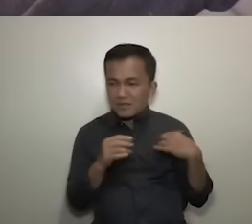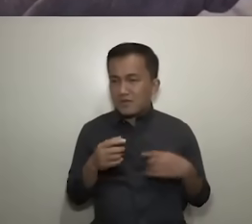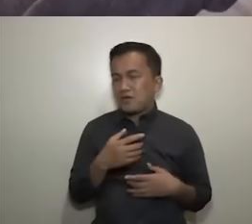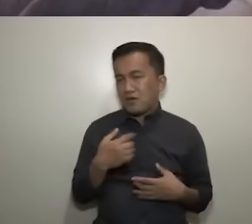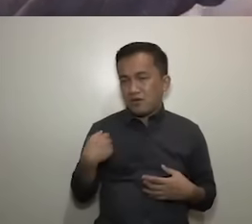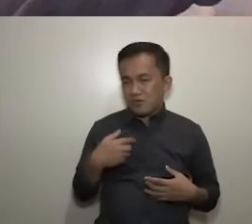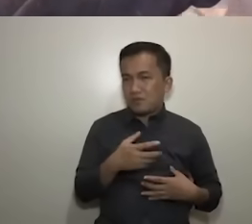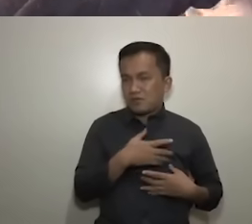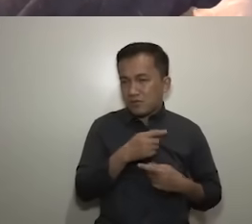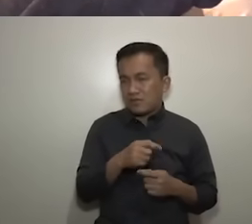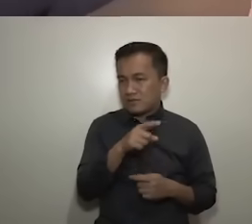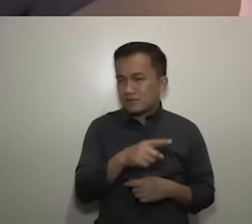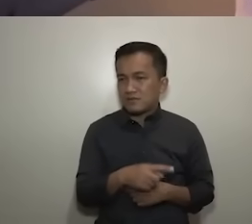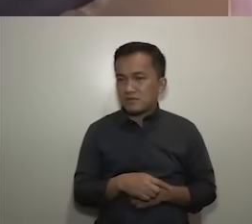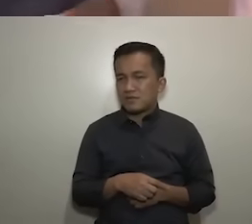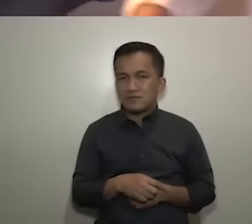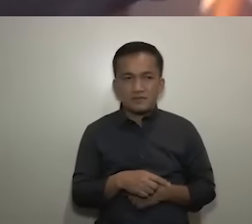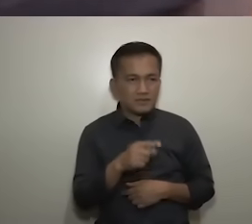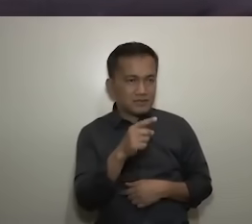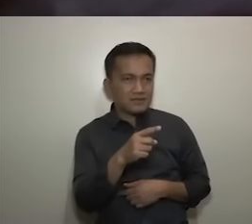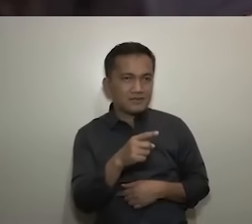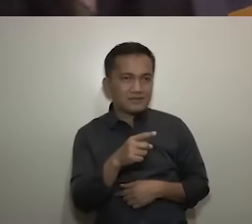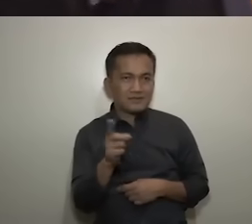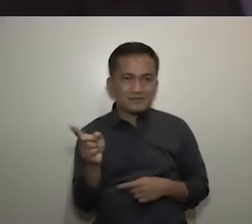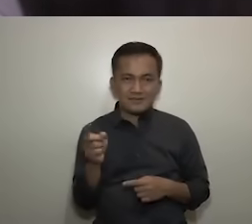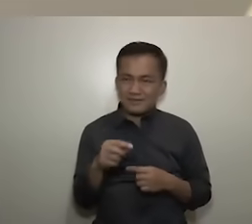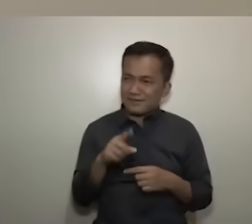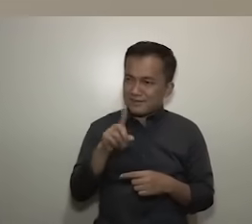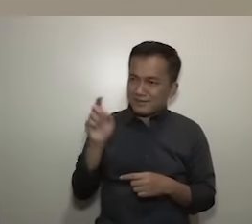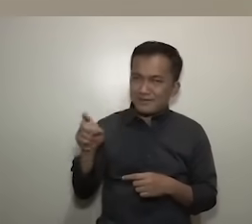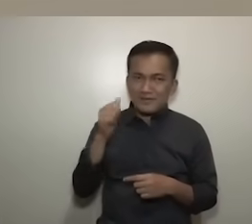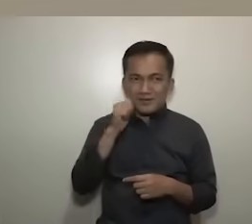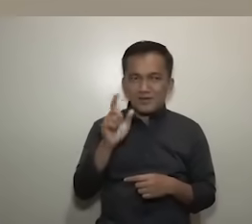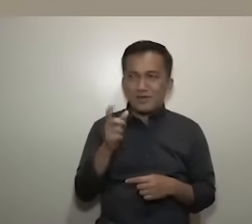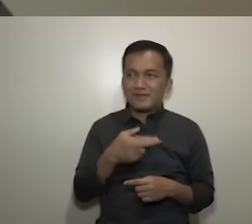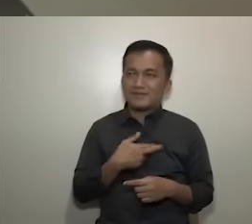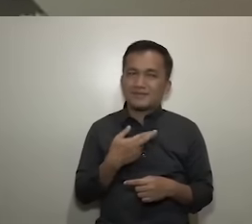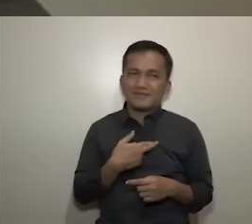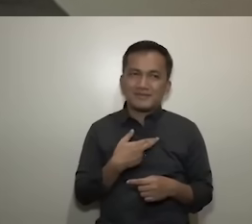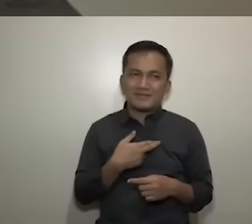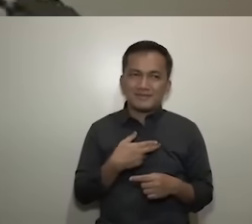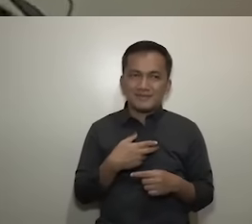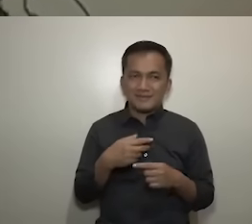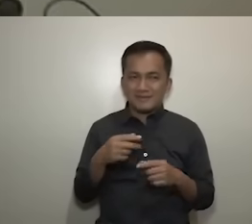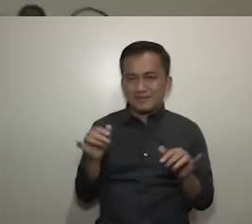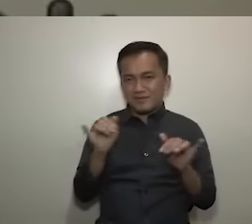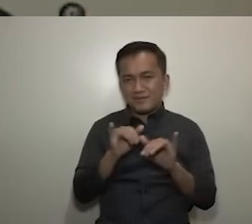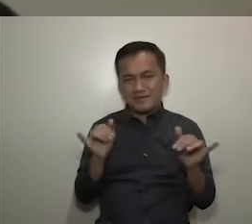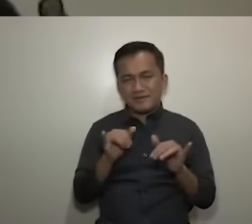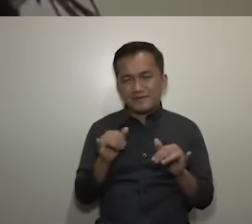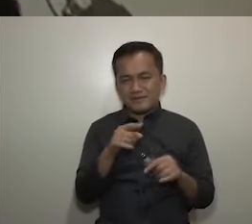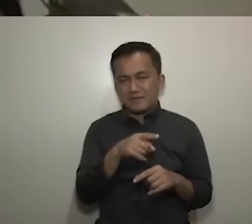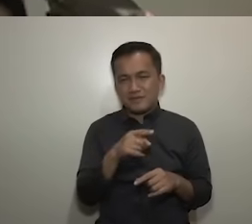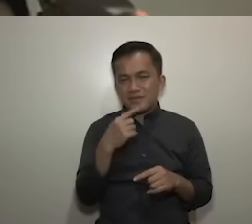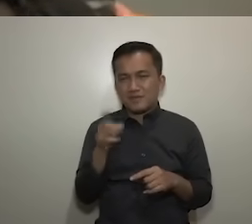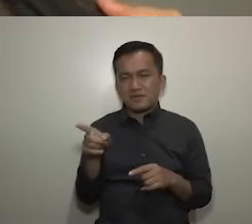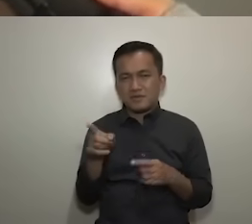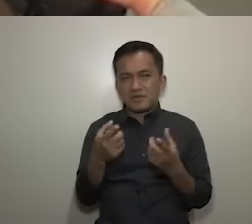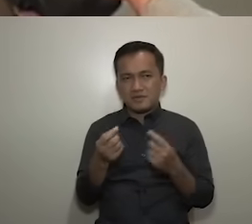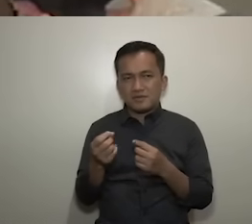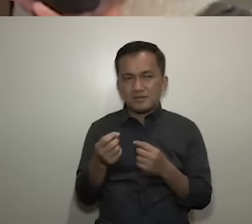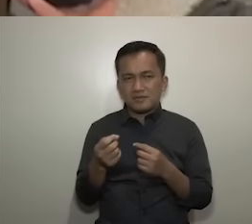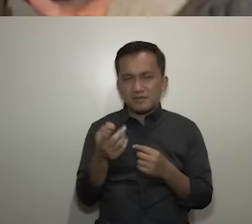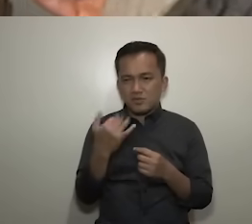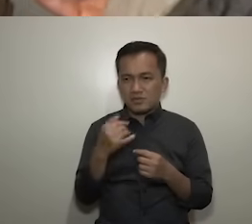sir. Ikaw, balik ko ulit yung babae. Anong reaction mo dun? Parang ano, sir. Siya naman po may kaagawan